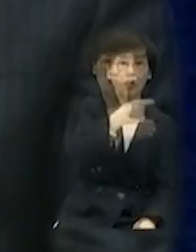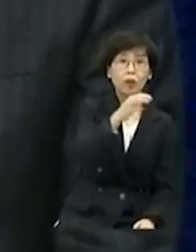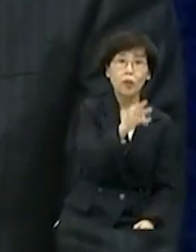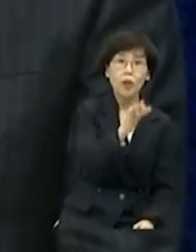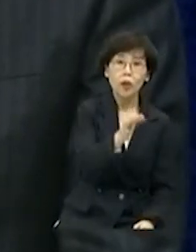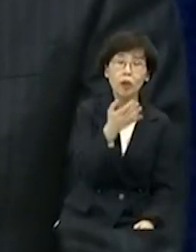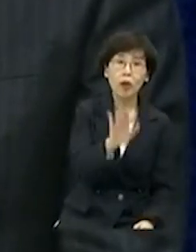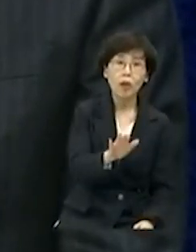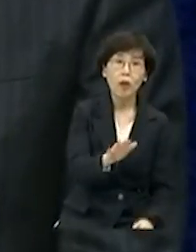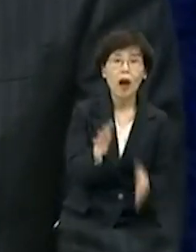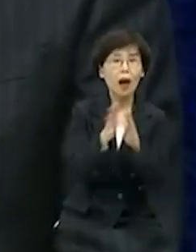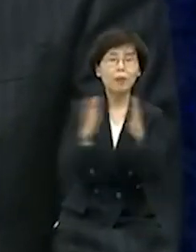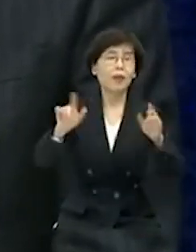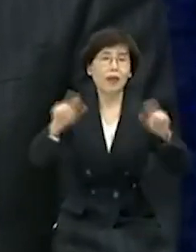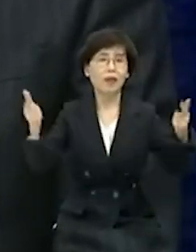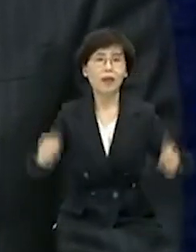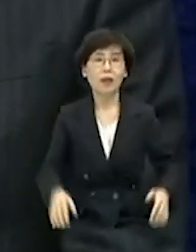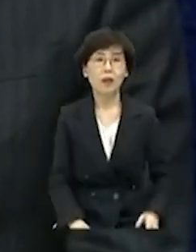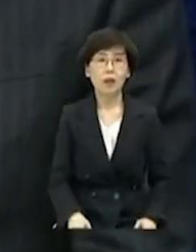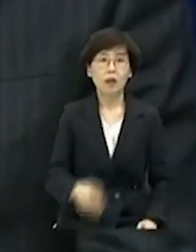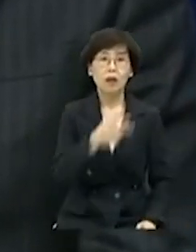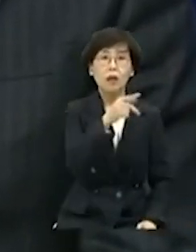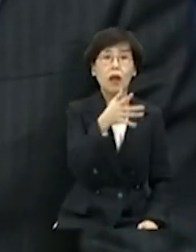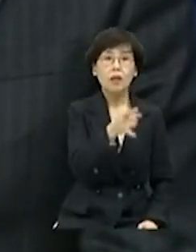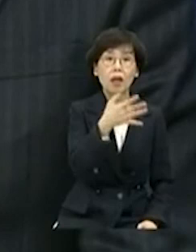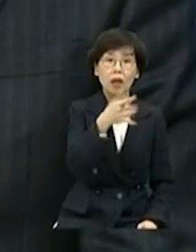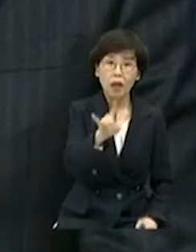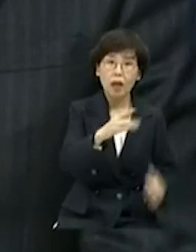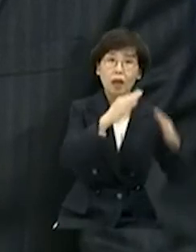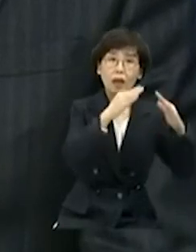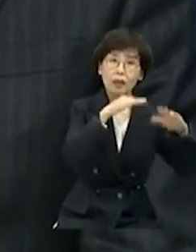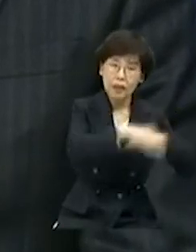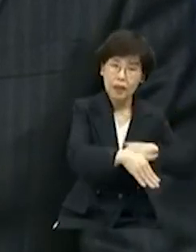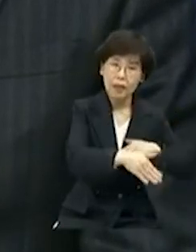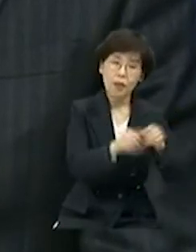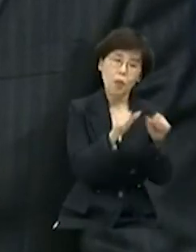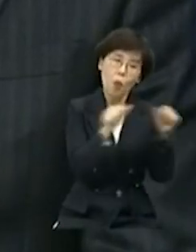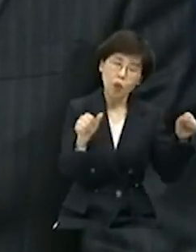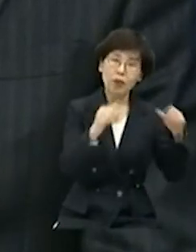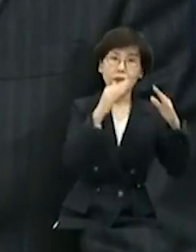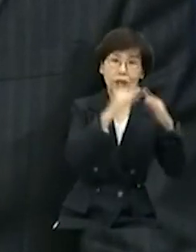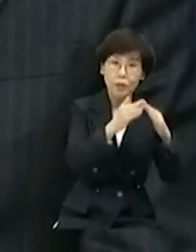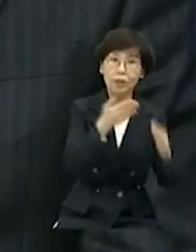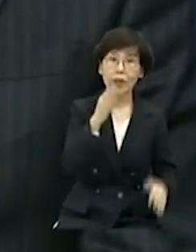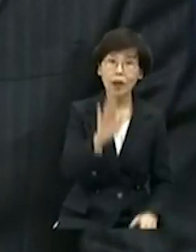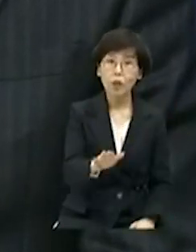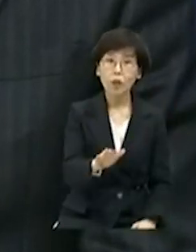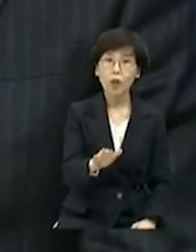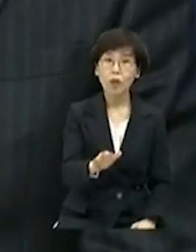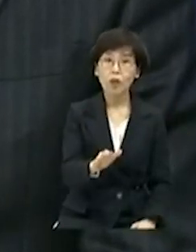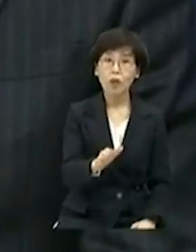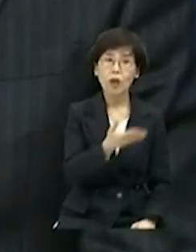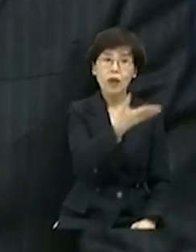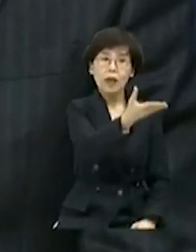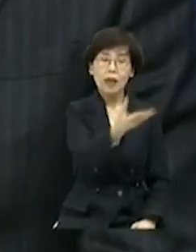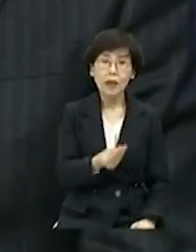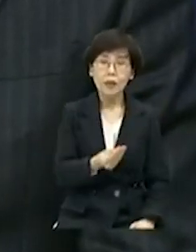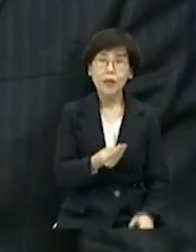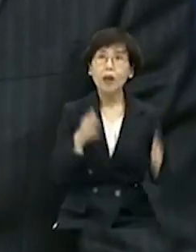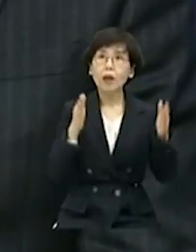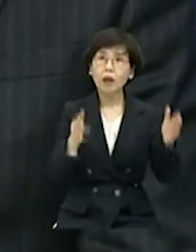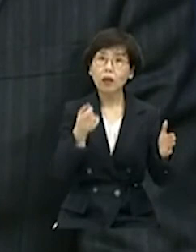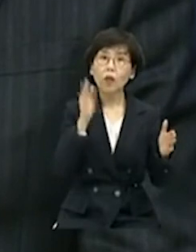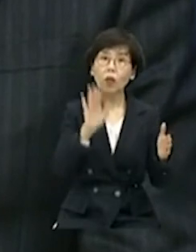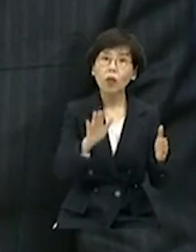수용할까요? 그것이 다세대로 갈 수도 있고 아파트로 가더라도 그것이 임대 기간이